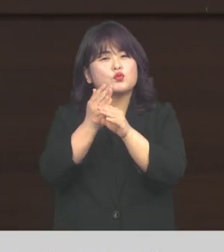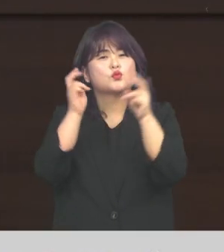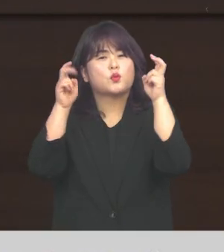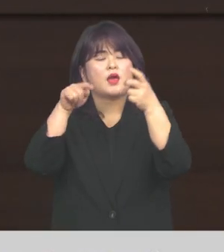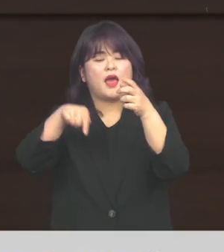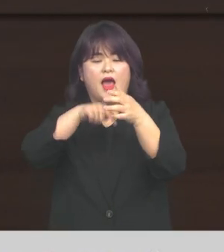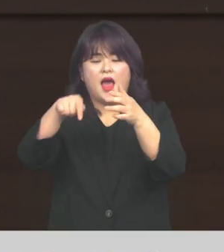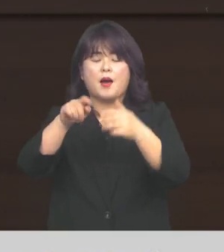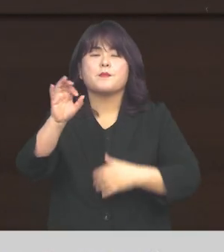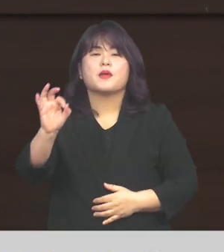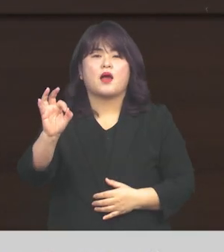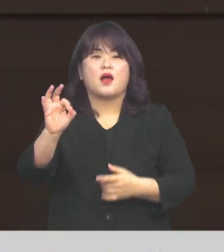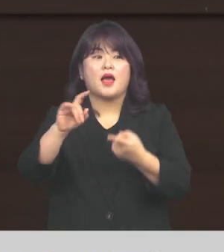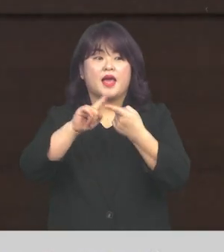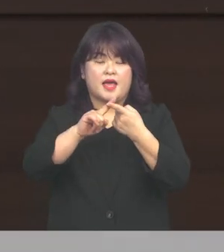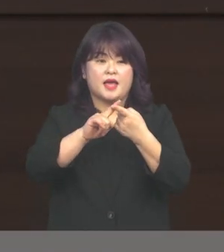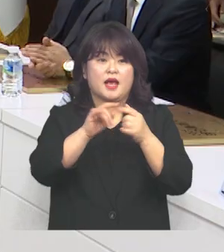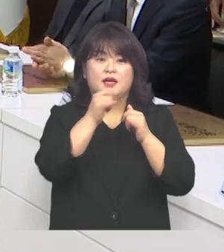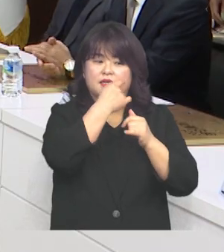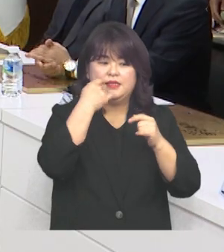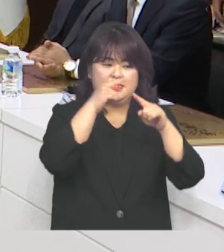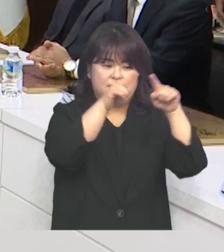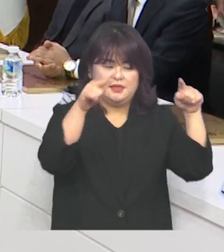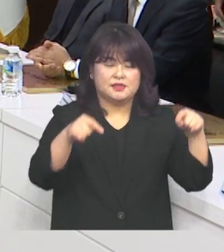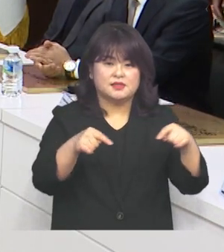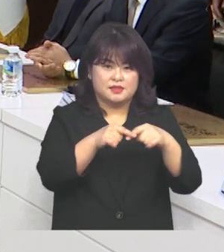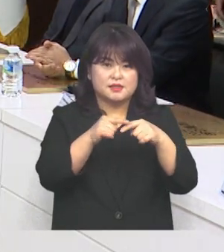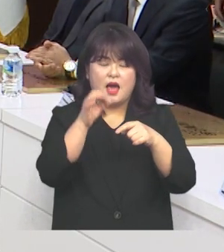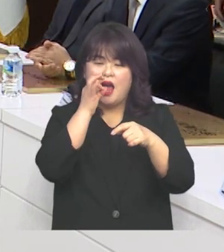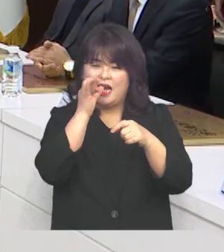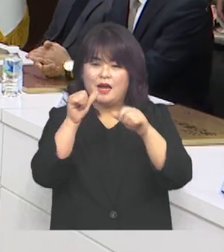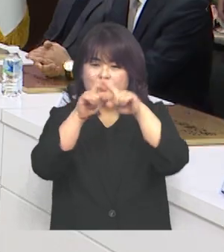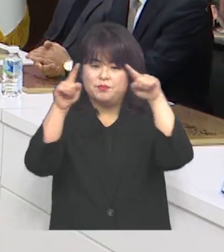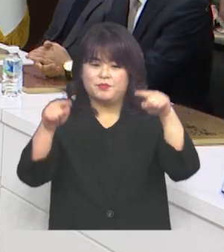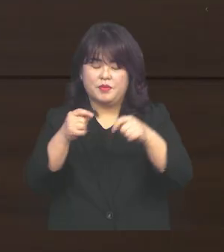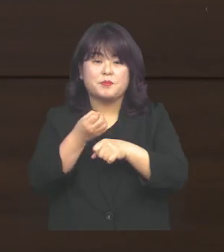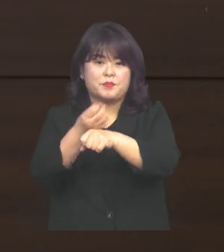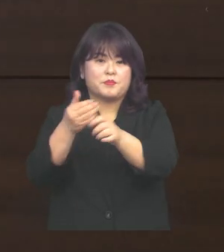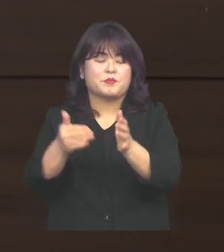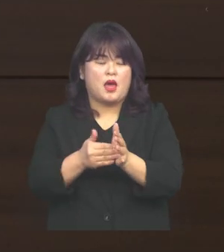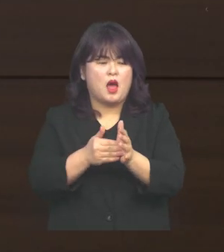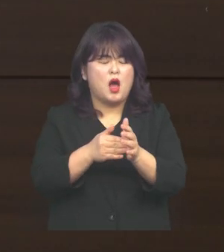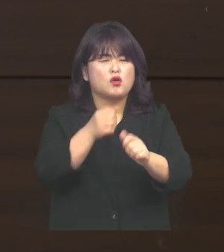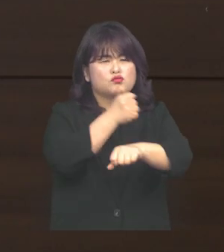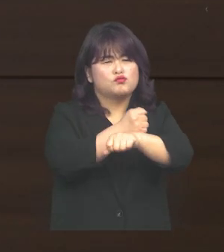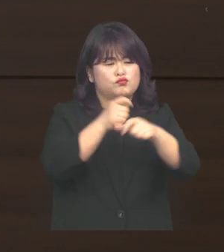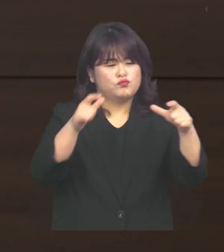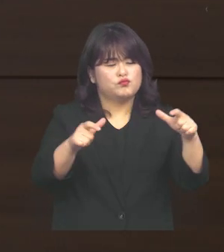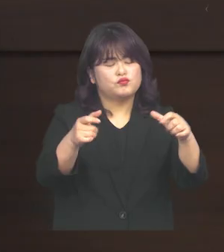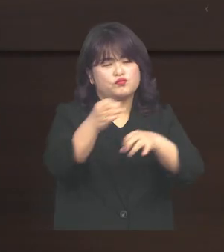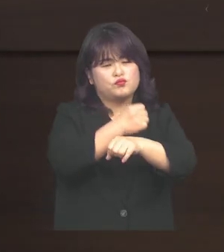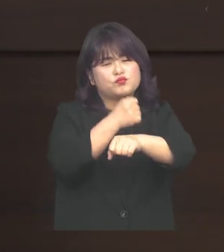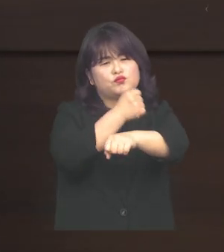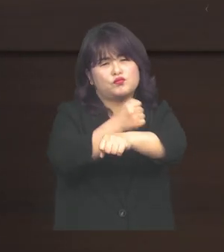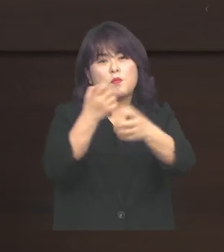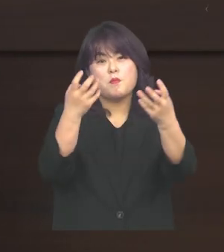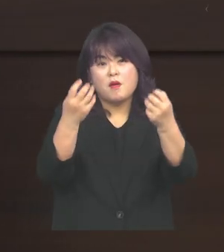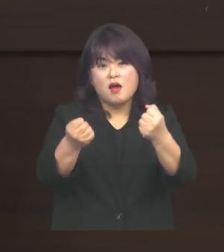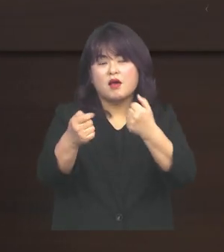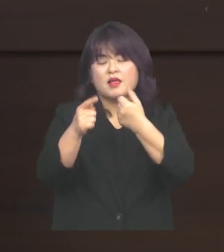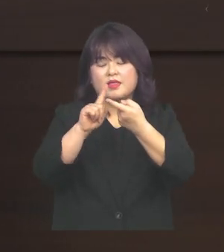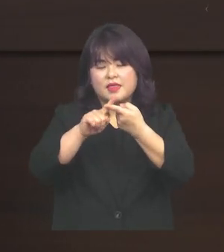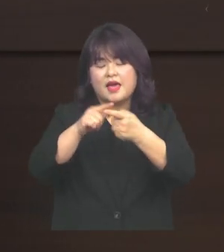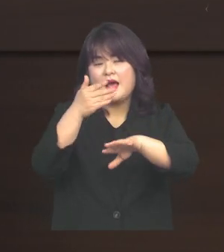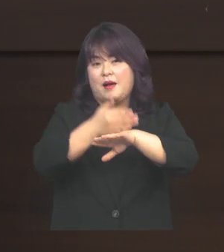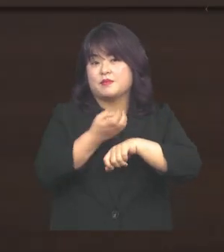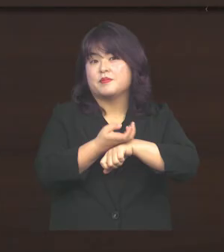10개사의 인증서와 현판을 수여했습니다. 이상일 시장은 우리 지역 경제에 큰 보탬이 돼주셔서 감사하다며